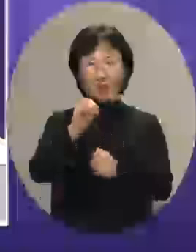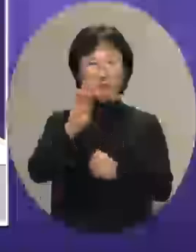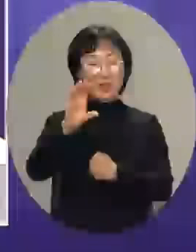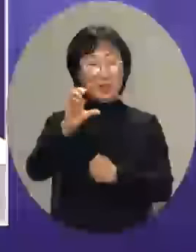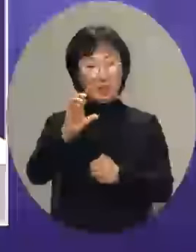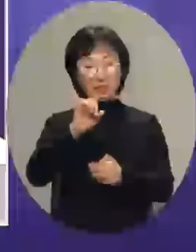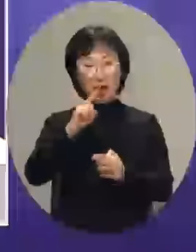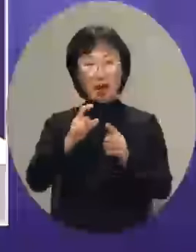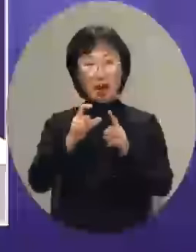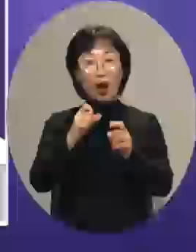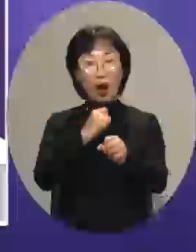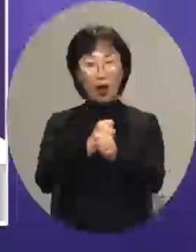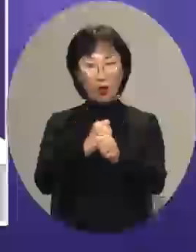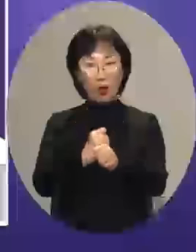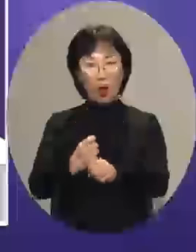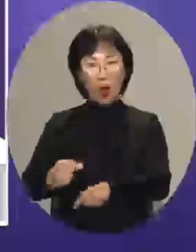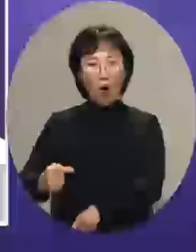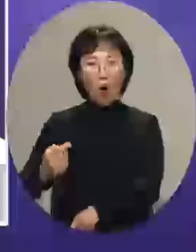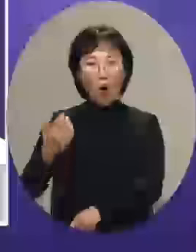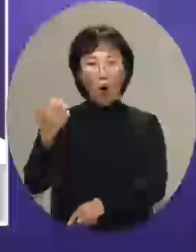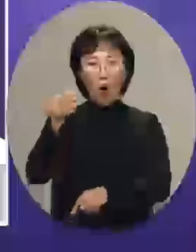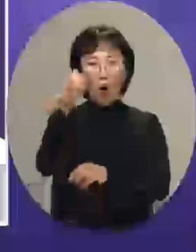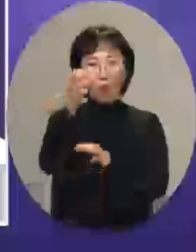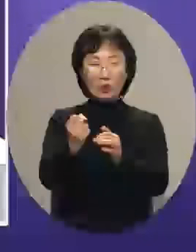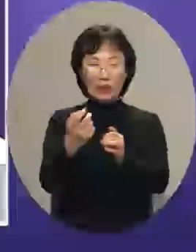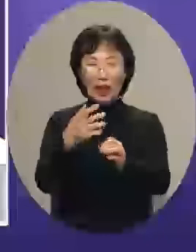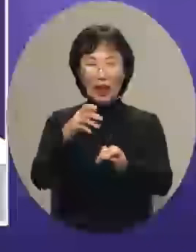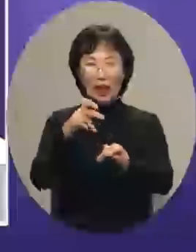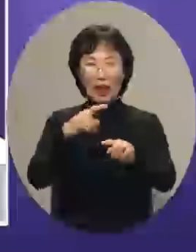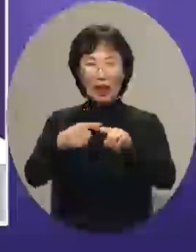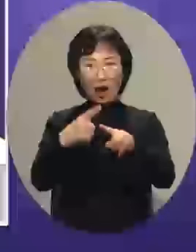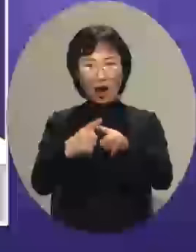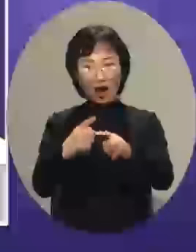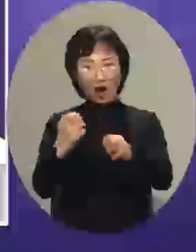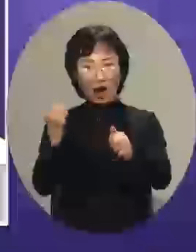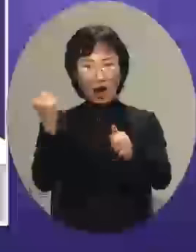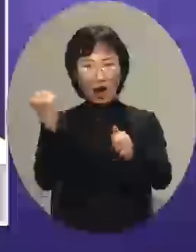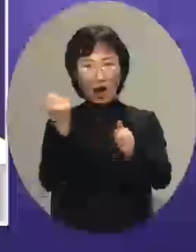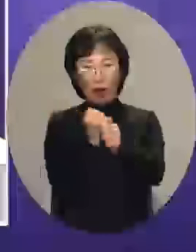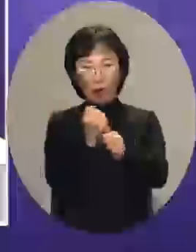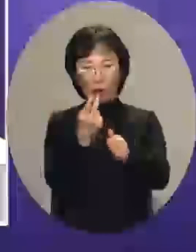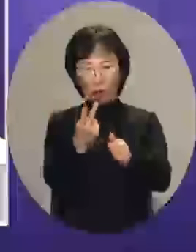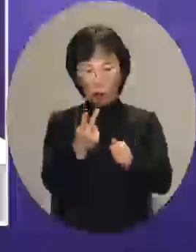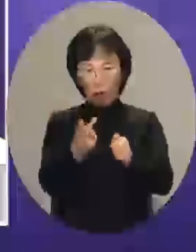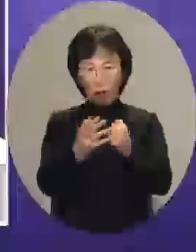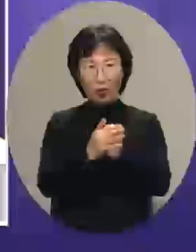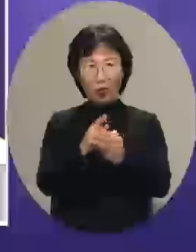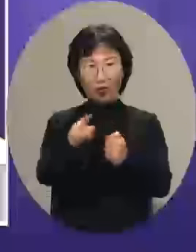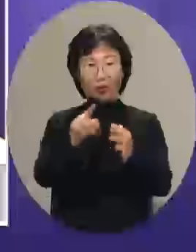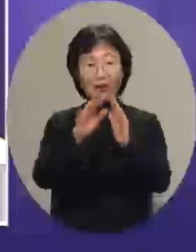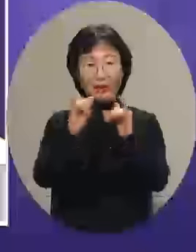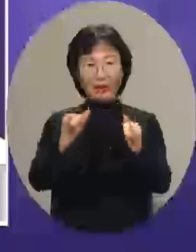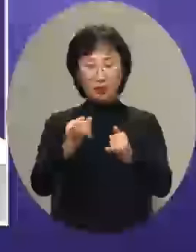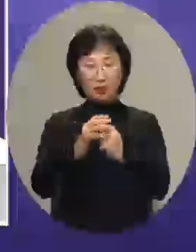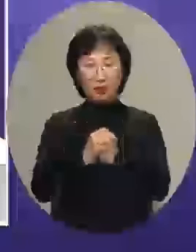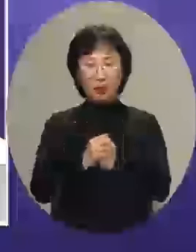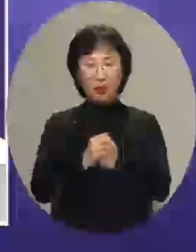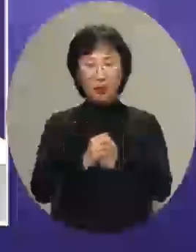언급하면서 허벅지에 칼 두 방, 우리나라는 핵칼 테러 이야기를 했습니다. 법적으로 언론을 탈압하는 것도